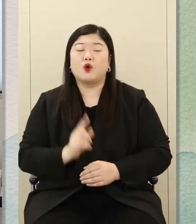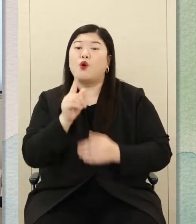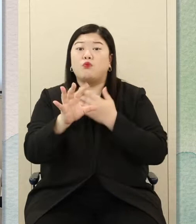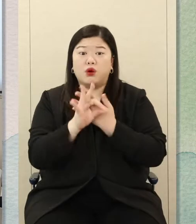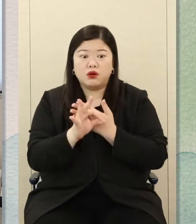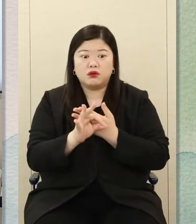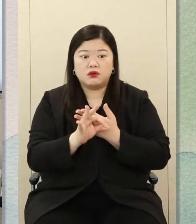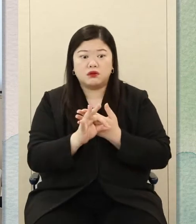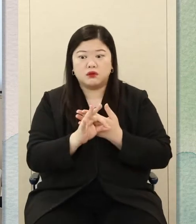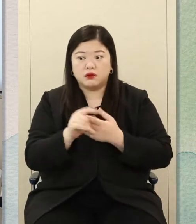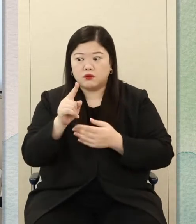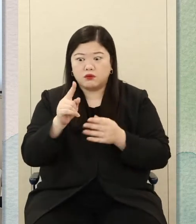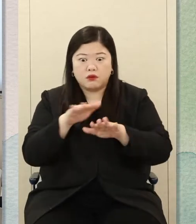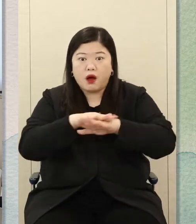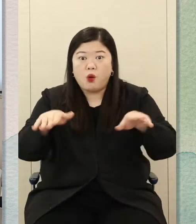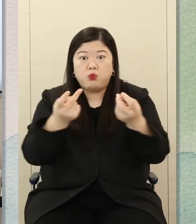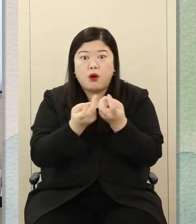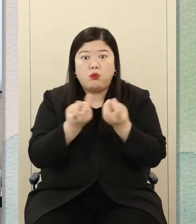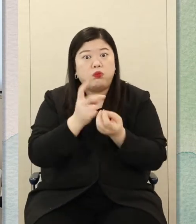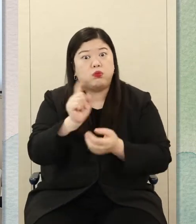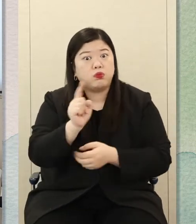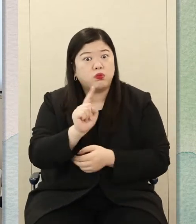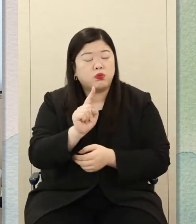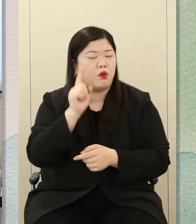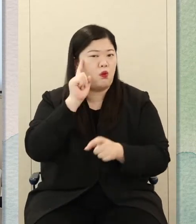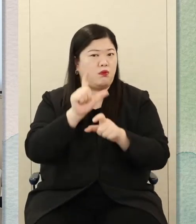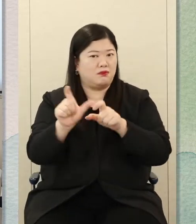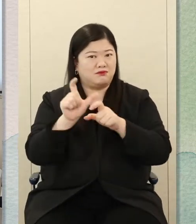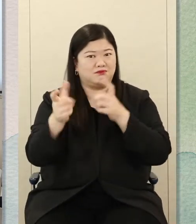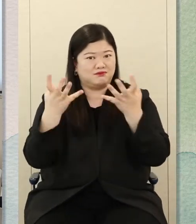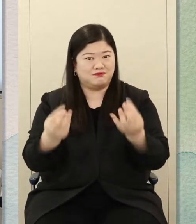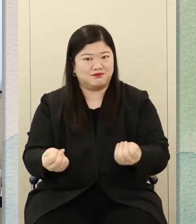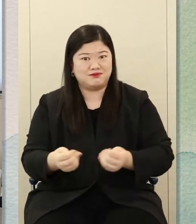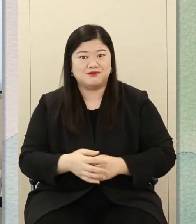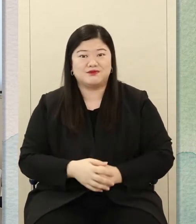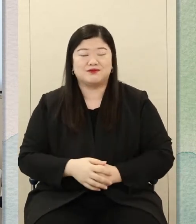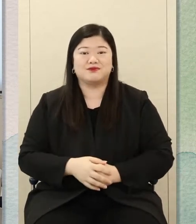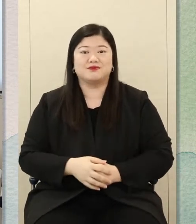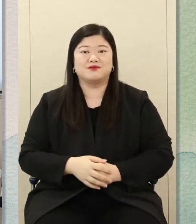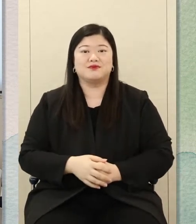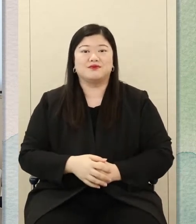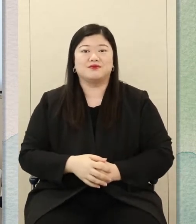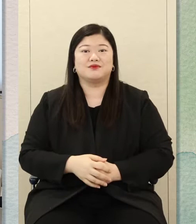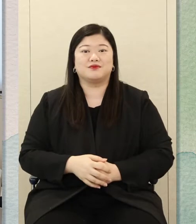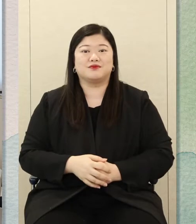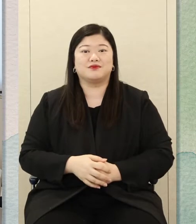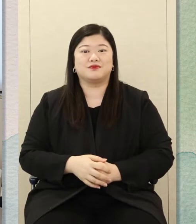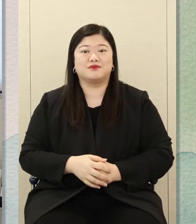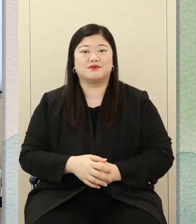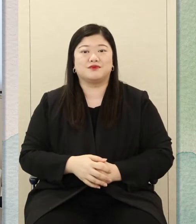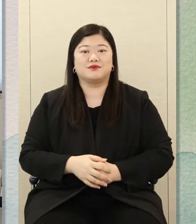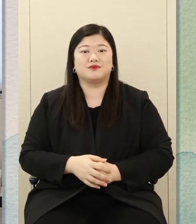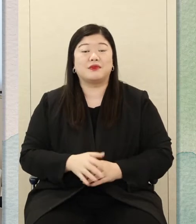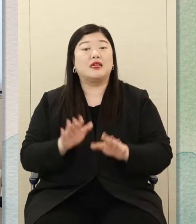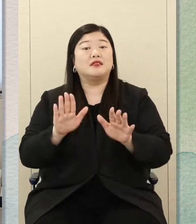대안이 나오고 고민도 하고 막 이렇게 된 거죠. 그래서 결국, 예, 이런 문제가 생긴 거예요.